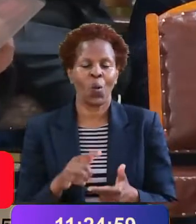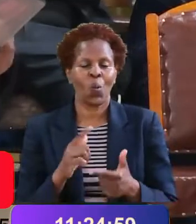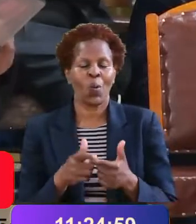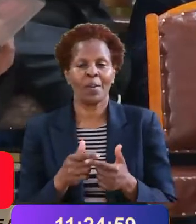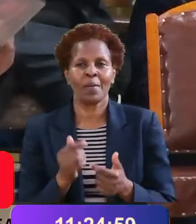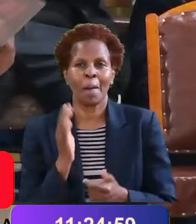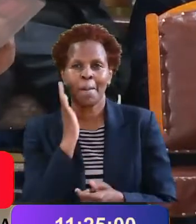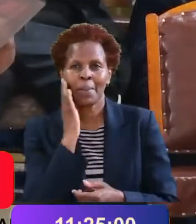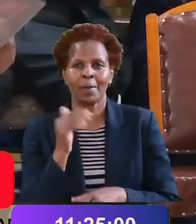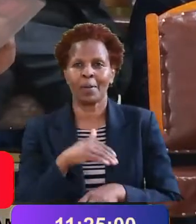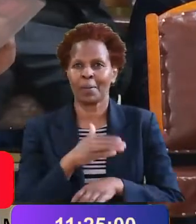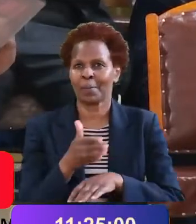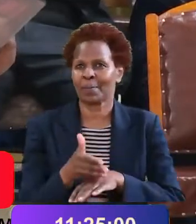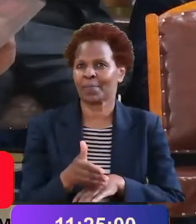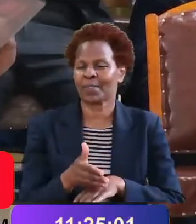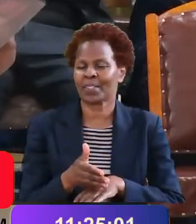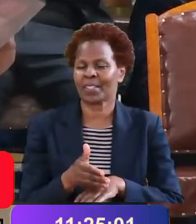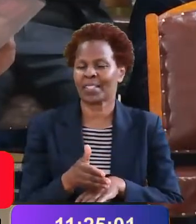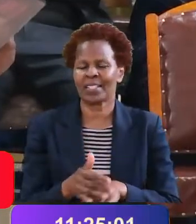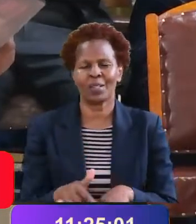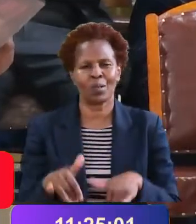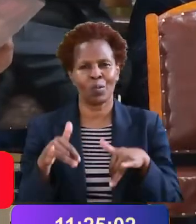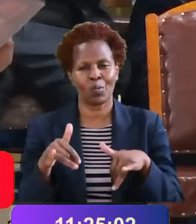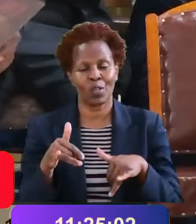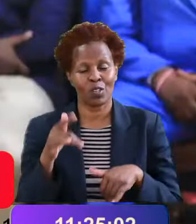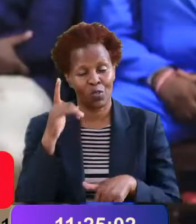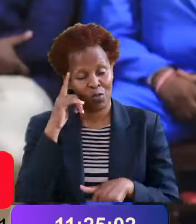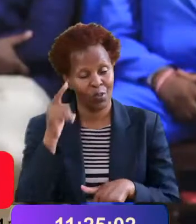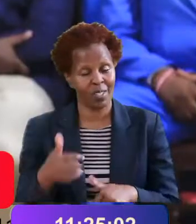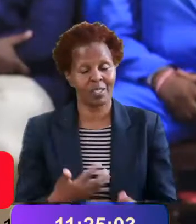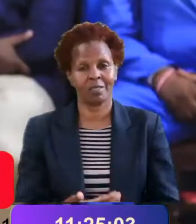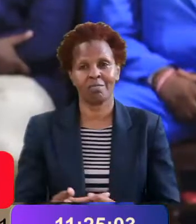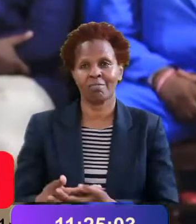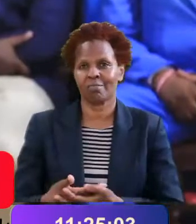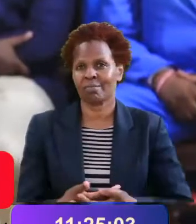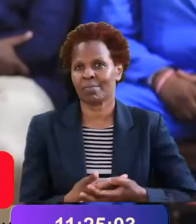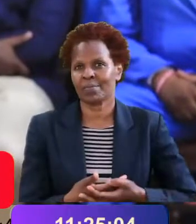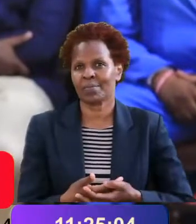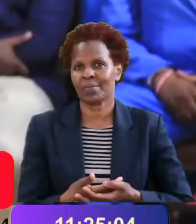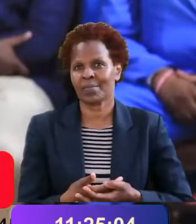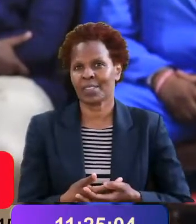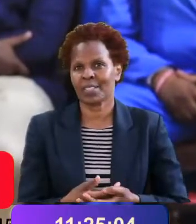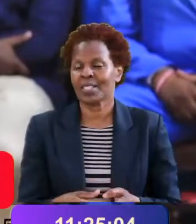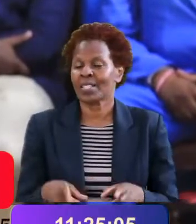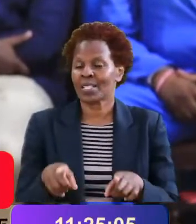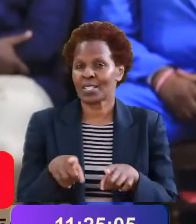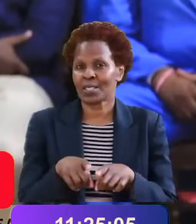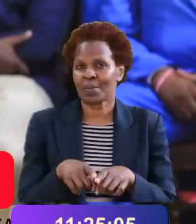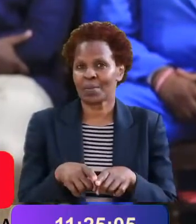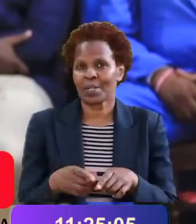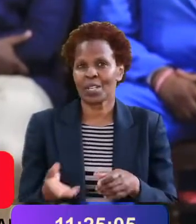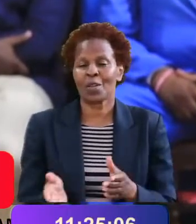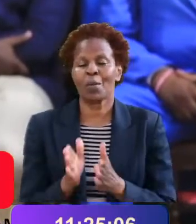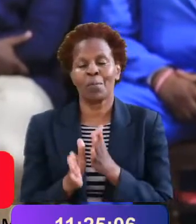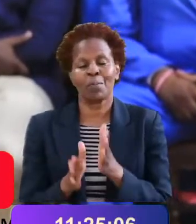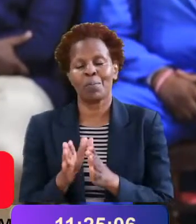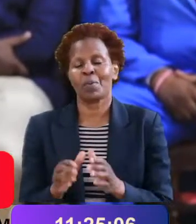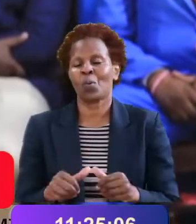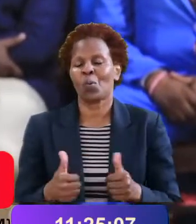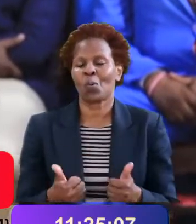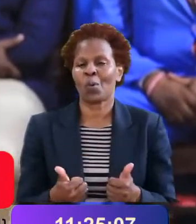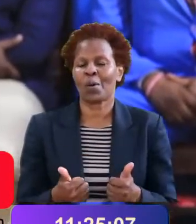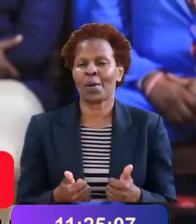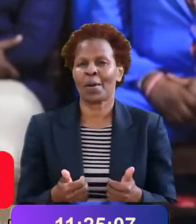mjamzito na anagojea ule mtoto, huwa pia anajitayarisha sana.